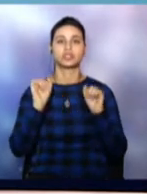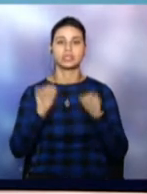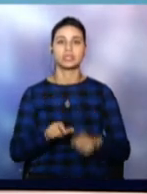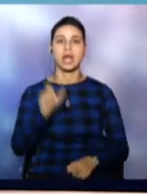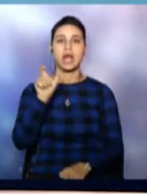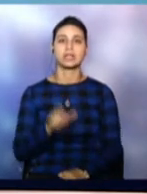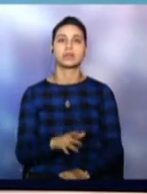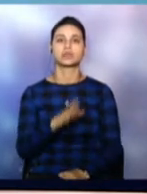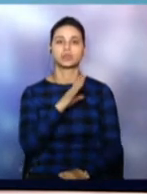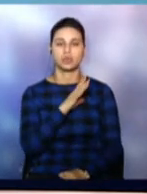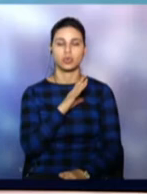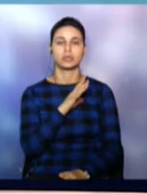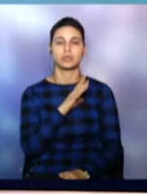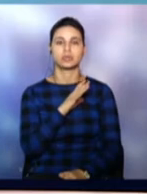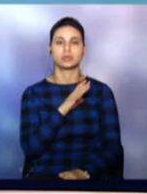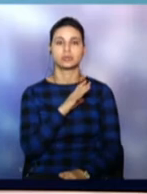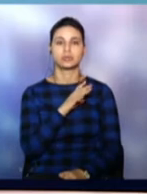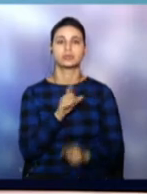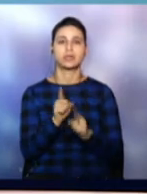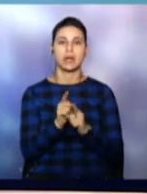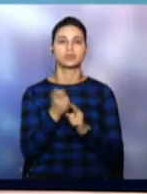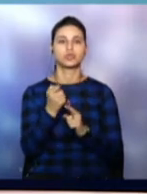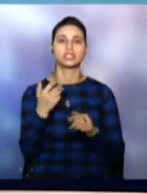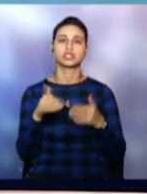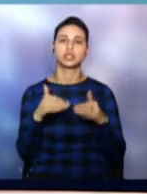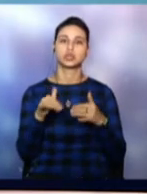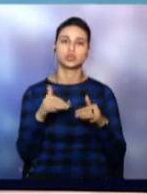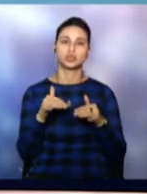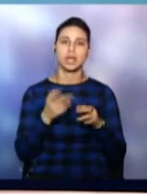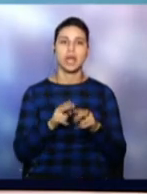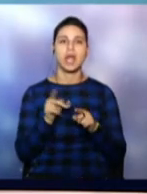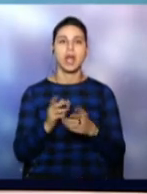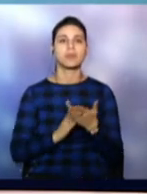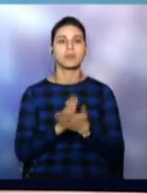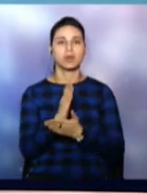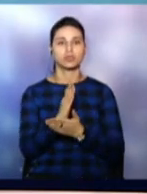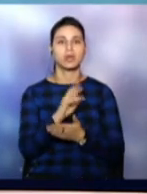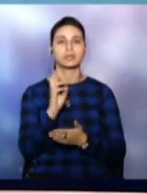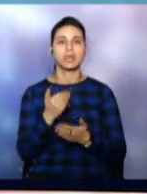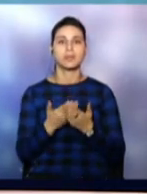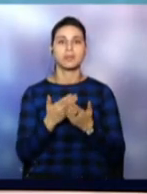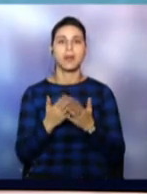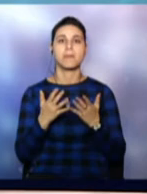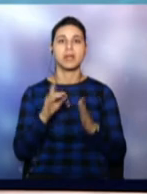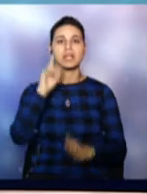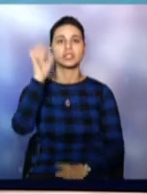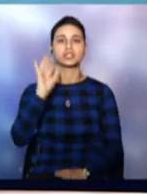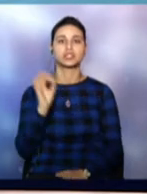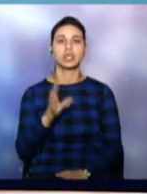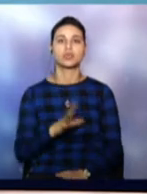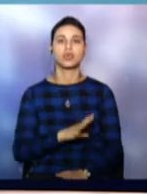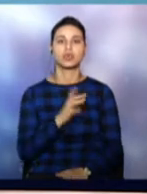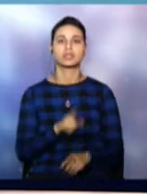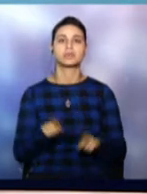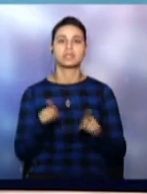ჰქონდეს გარკვეული მიდრეკილება, ან გარკვეული რაღაცა სისუსტე ამ მიმართულებით და ვთქვათ, უფრო ხშირად ჰქონდეს აი